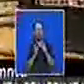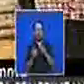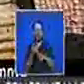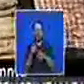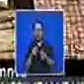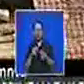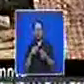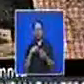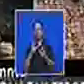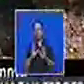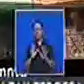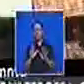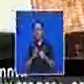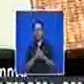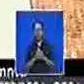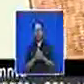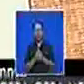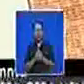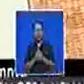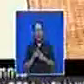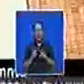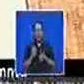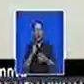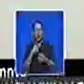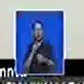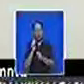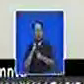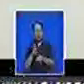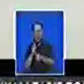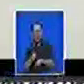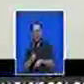Jadi waktu ini aku memang kena enten tambangan kan terus pecah ngoten ibu.